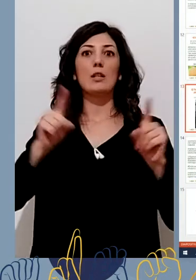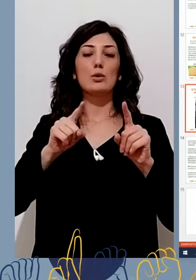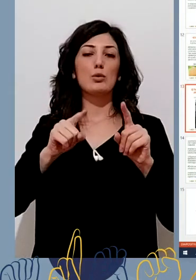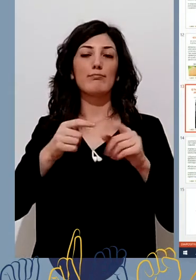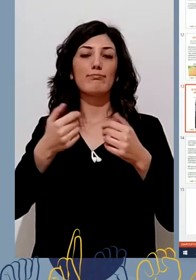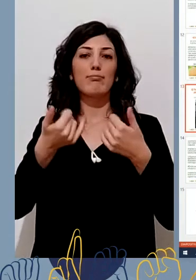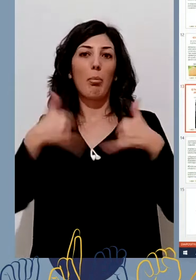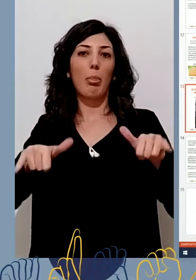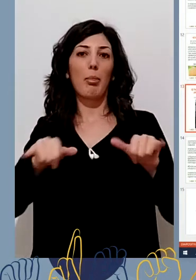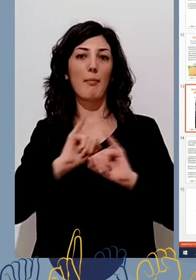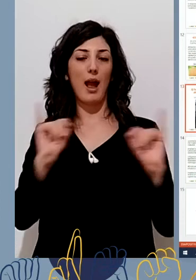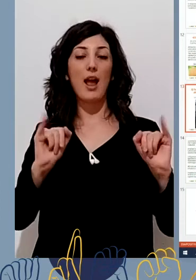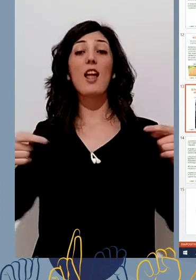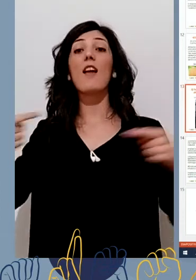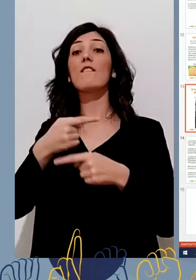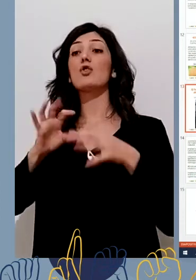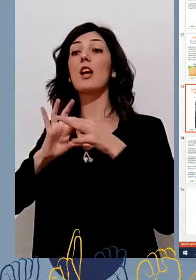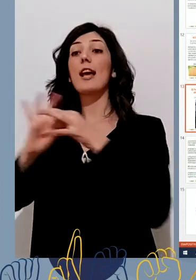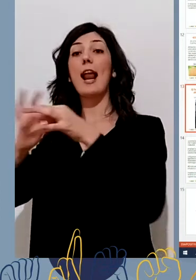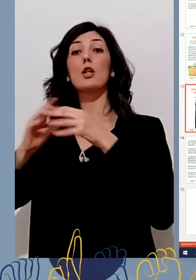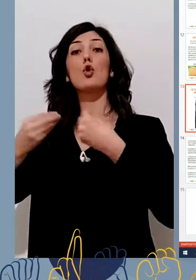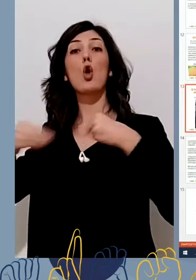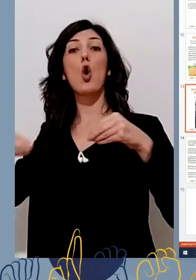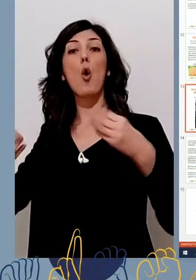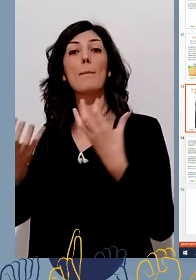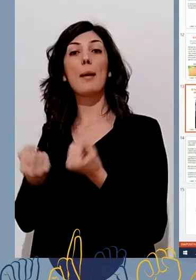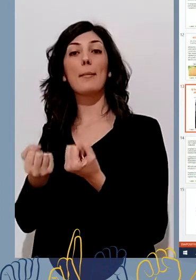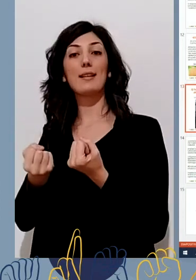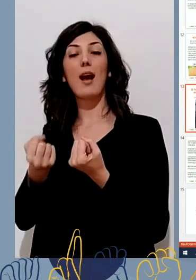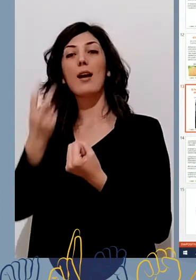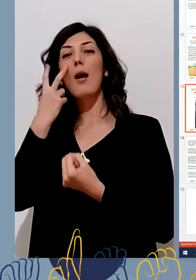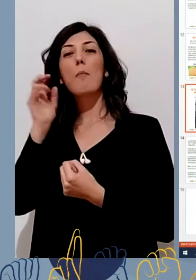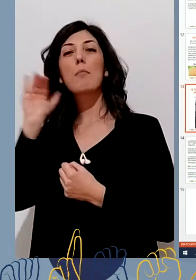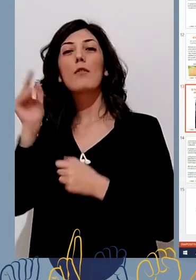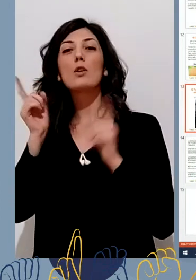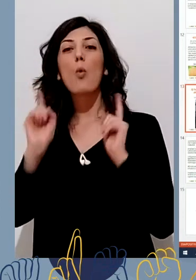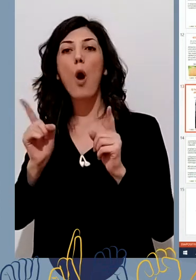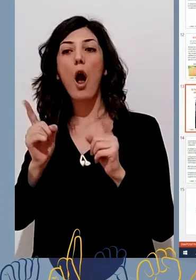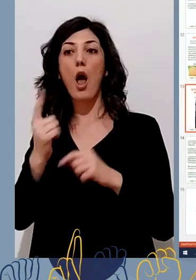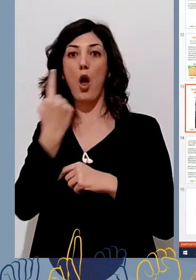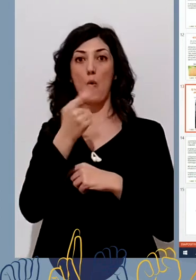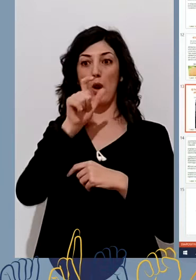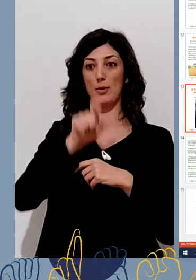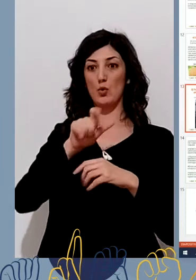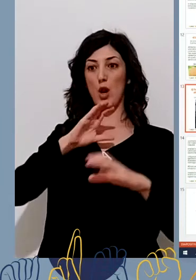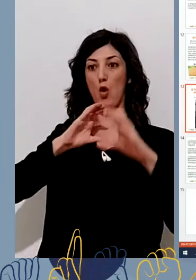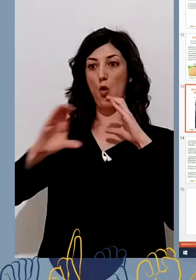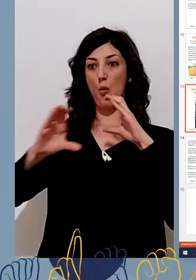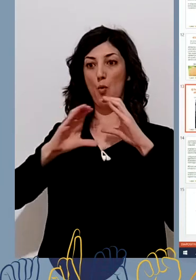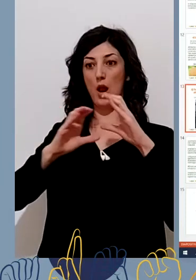verifica un'interazione complementare, si prevede uno degli attori della comunicazione che prende una